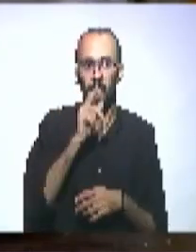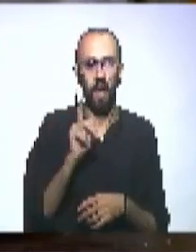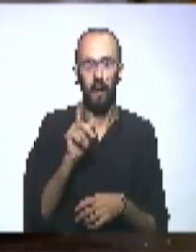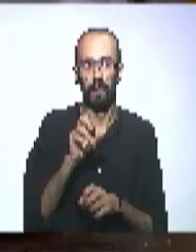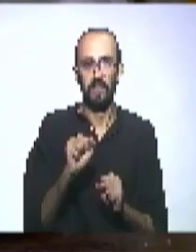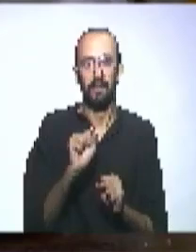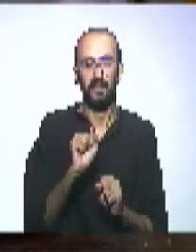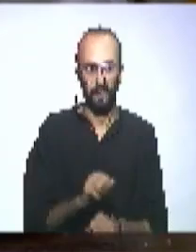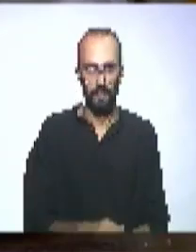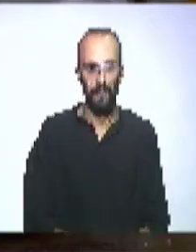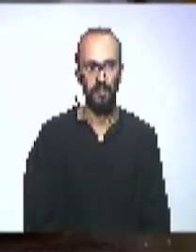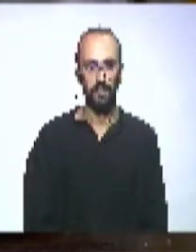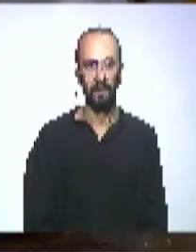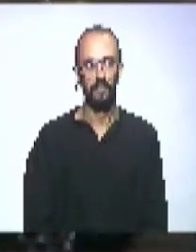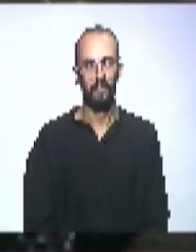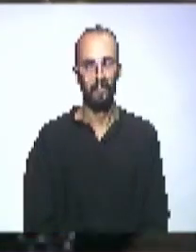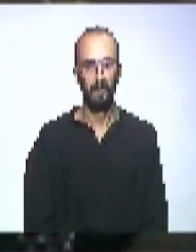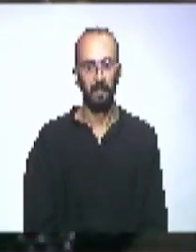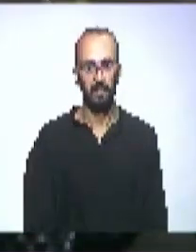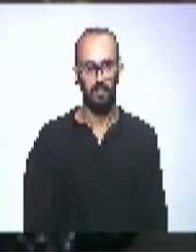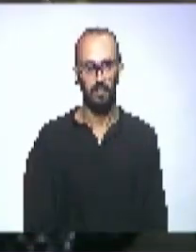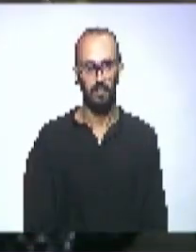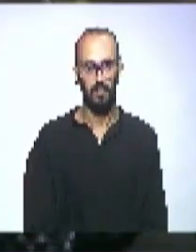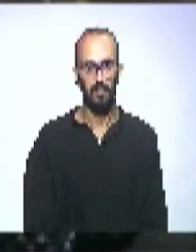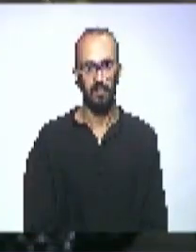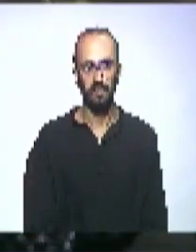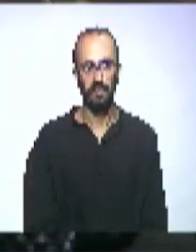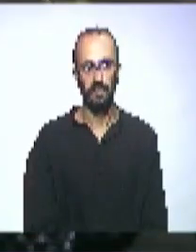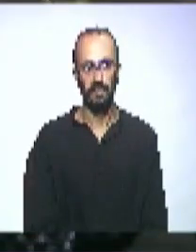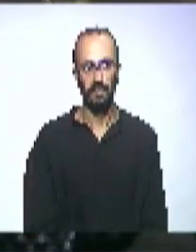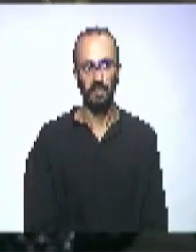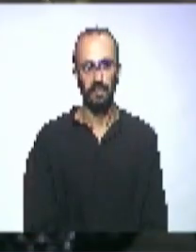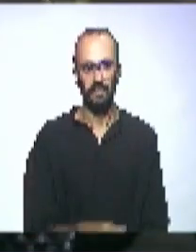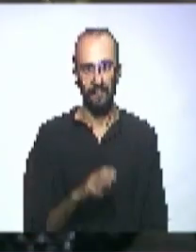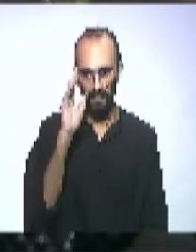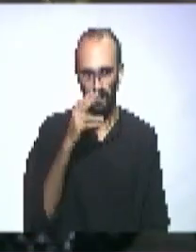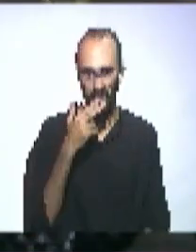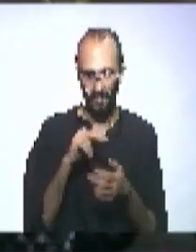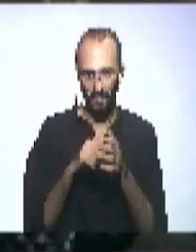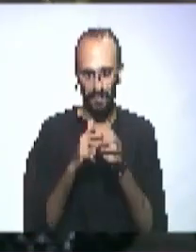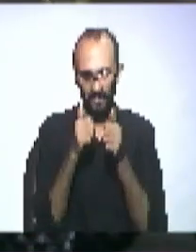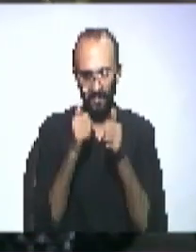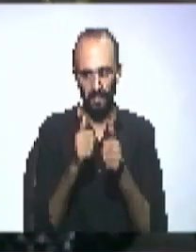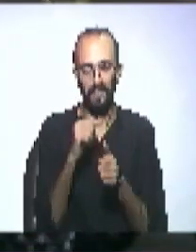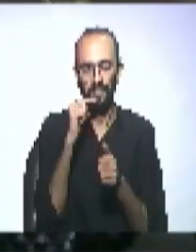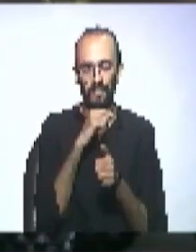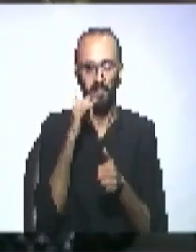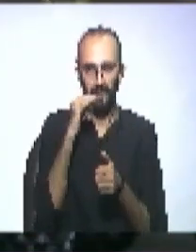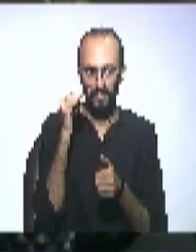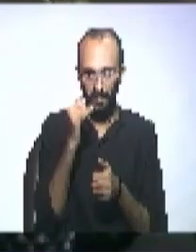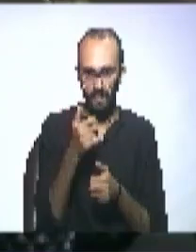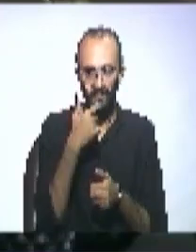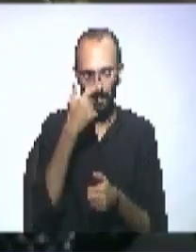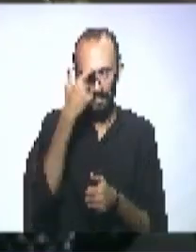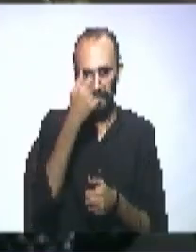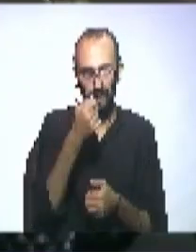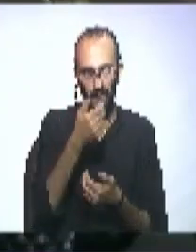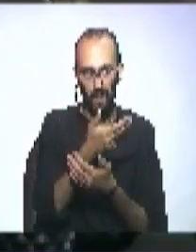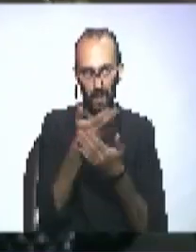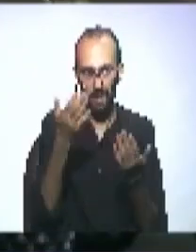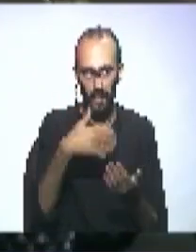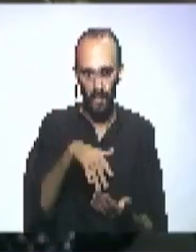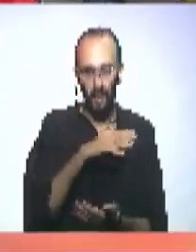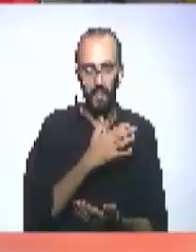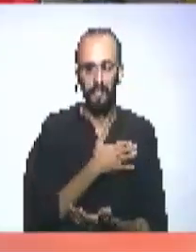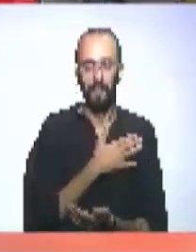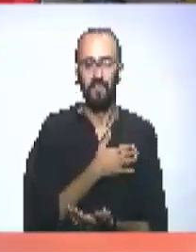طيب هناخد استاذه ماري. مساء الخير. مساء النور. ازيك يا دكتوره؟ ايه الاخبار؟ اهلا بحضرتك. كل سنه وانتم طيبين يا